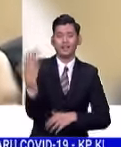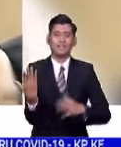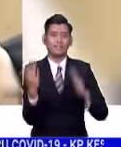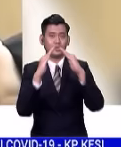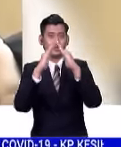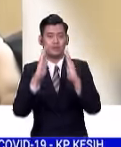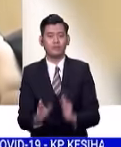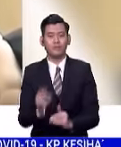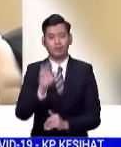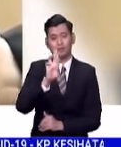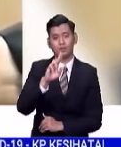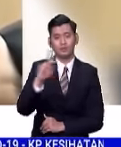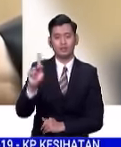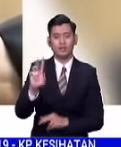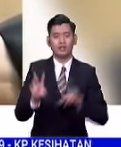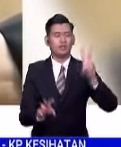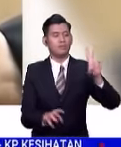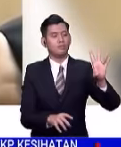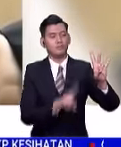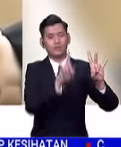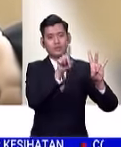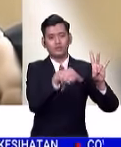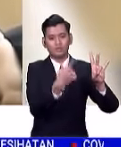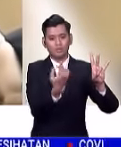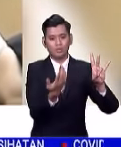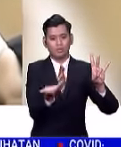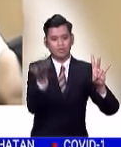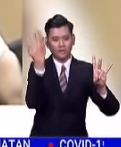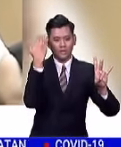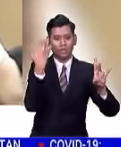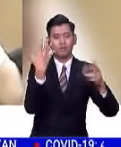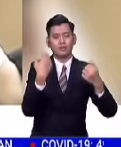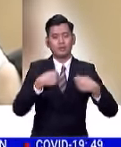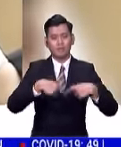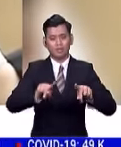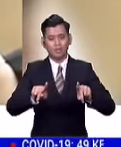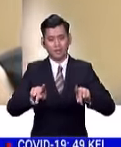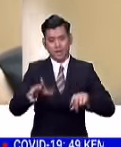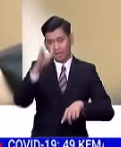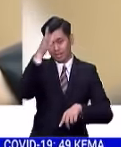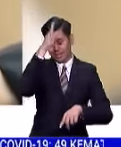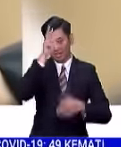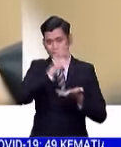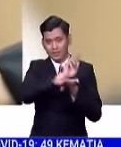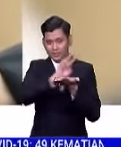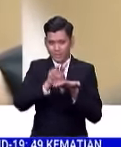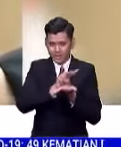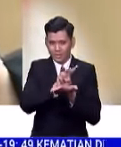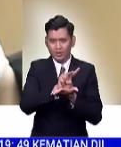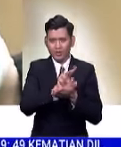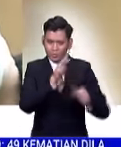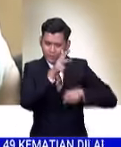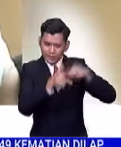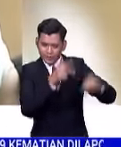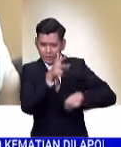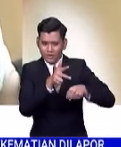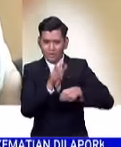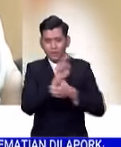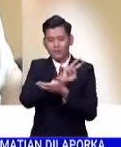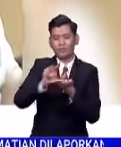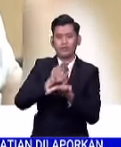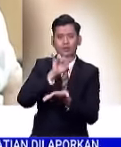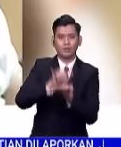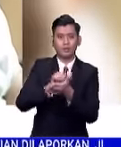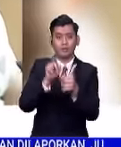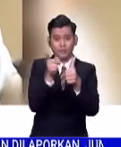United Kingdom pada 2007 dan sempat dirakam bapa mereka, Howard. Laman web keluarga ini memberitahu video klip itu